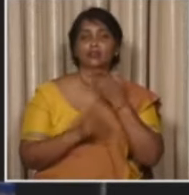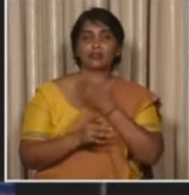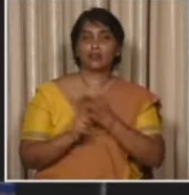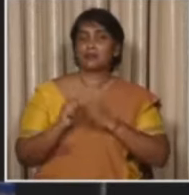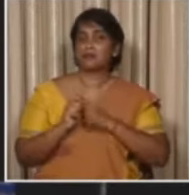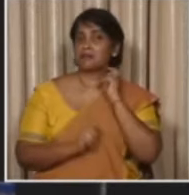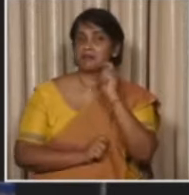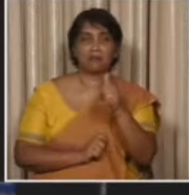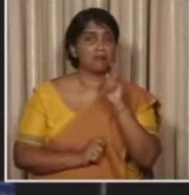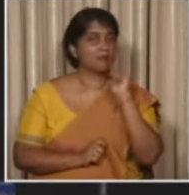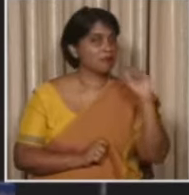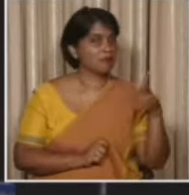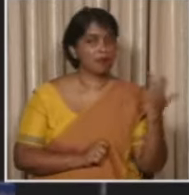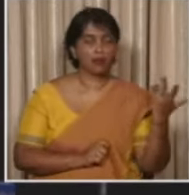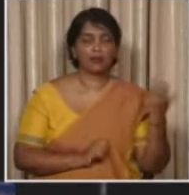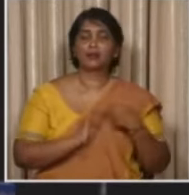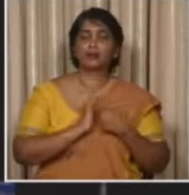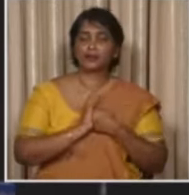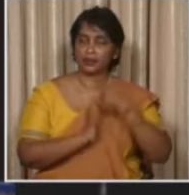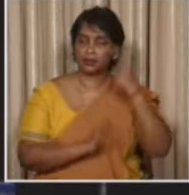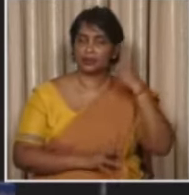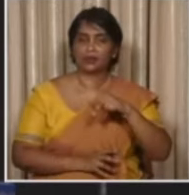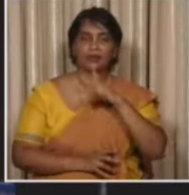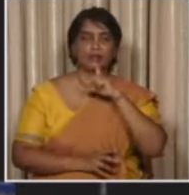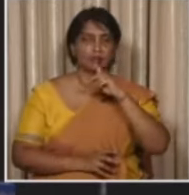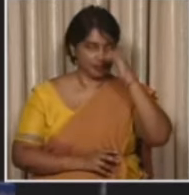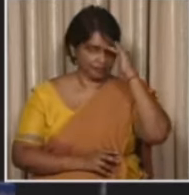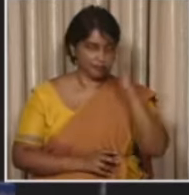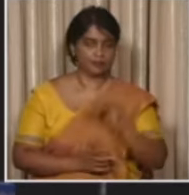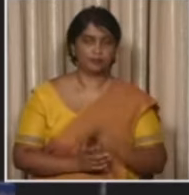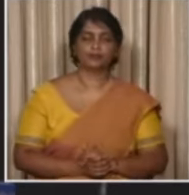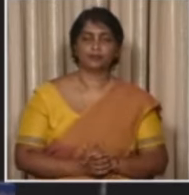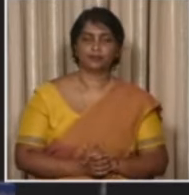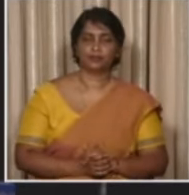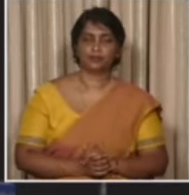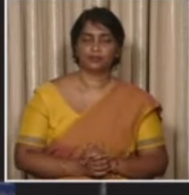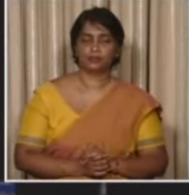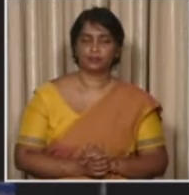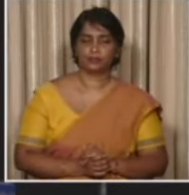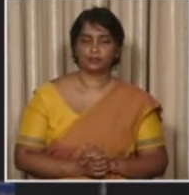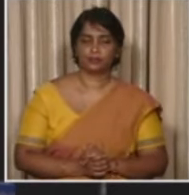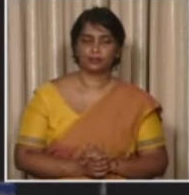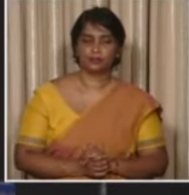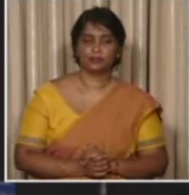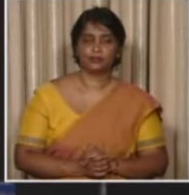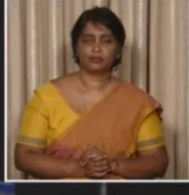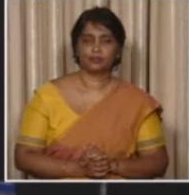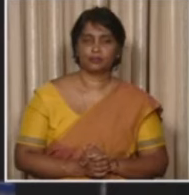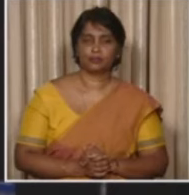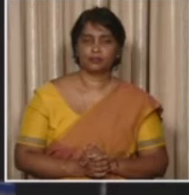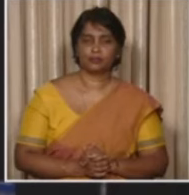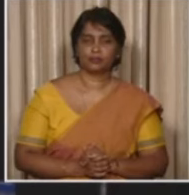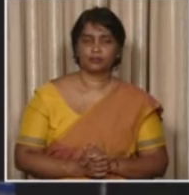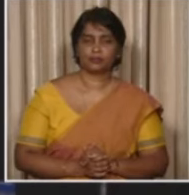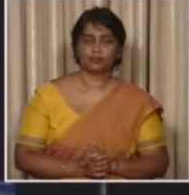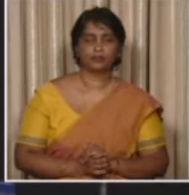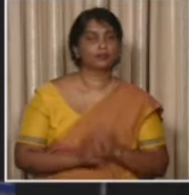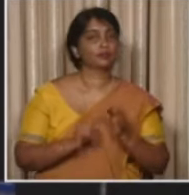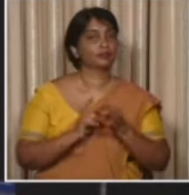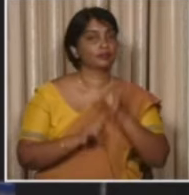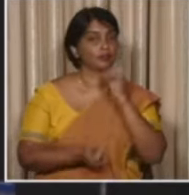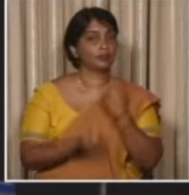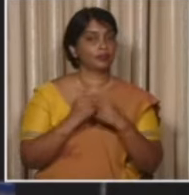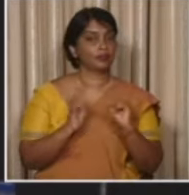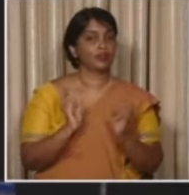නැහැ. ගරු නියෝජ්‍ය කතානායකතුමනි. ඒ විතරක් නෙමෙයි. තම නිතු තුනක් කාලයක් තියෙනවා. ජනාධිපති විමර්ශන